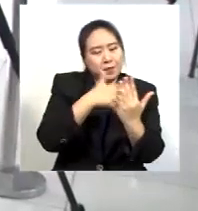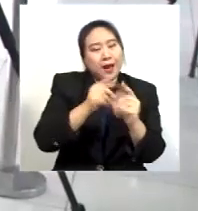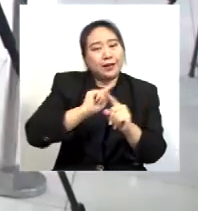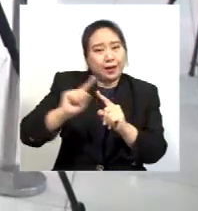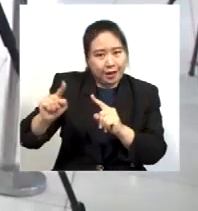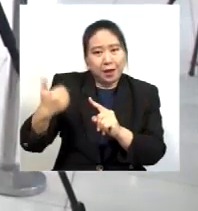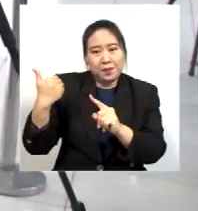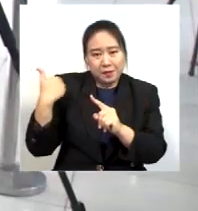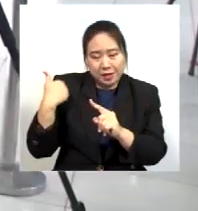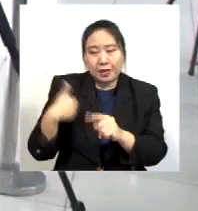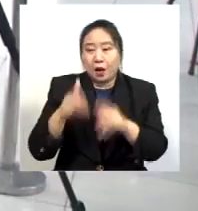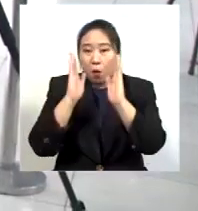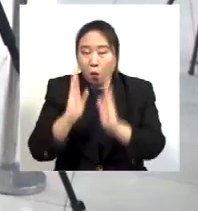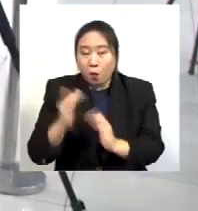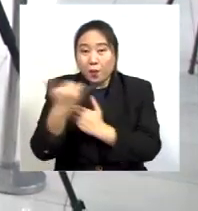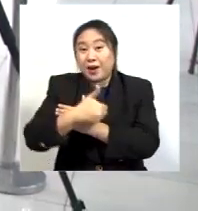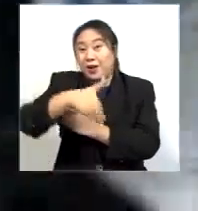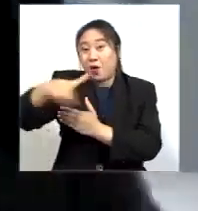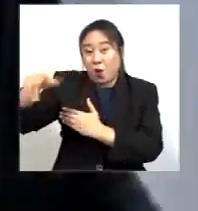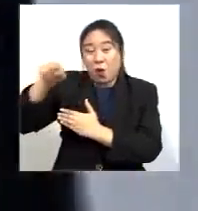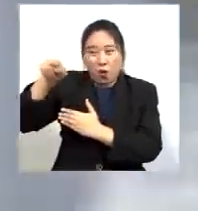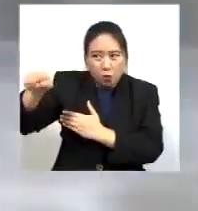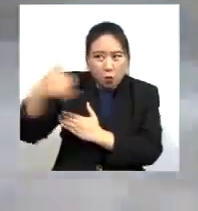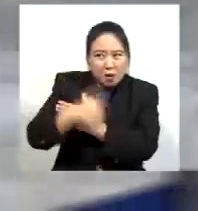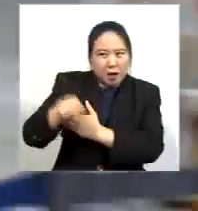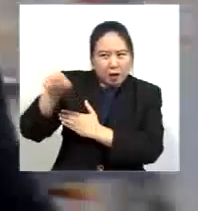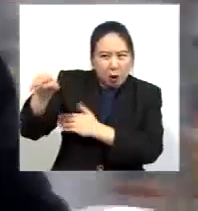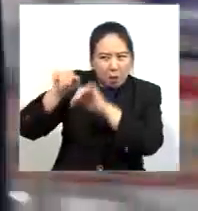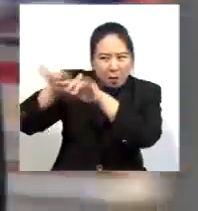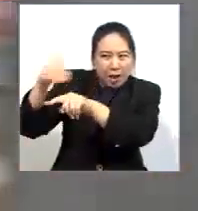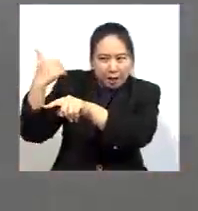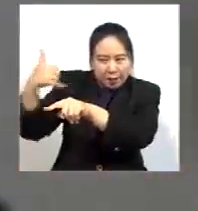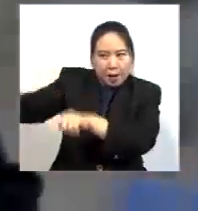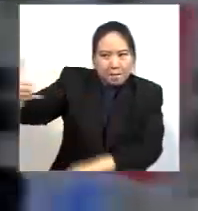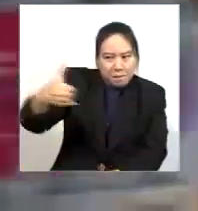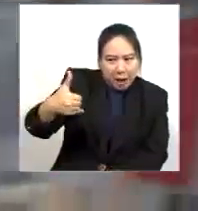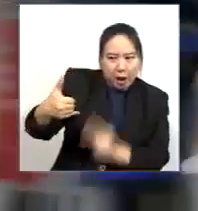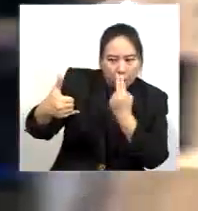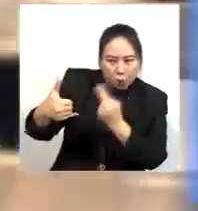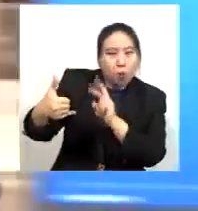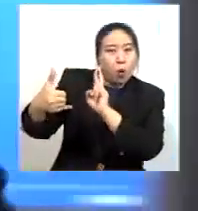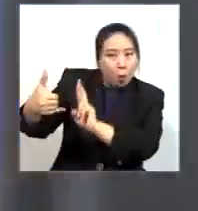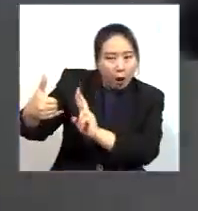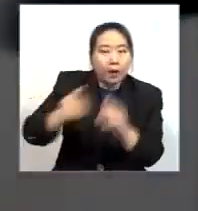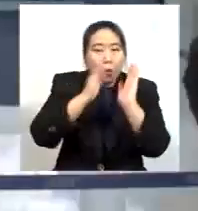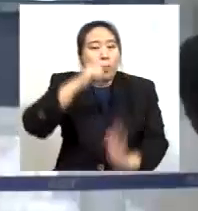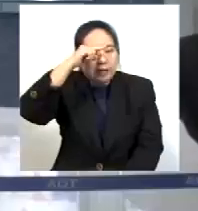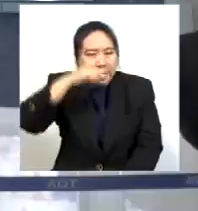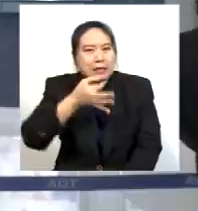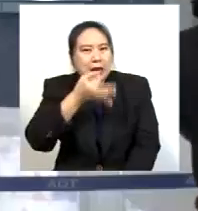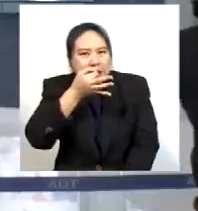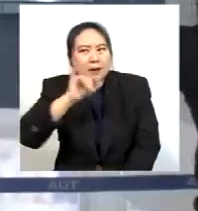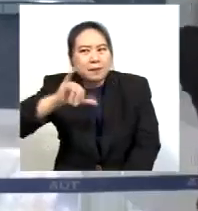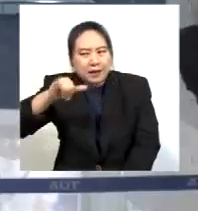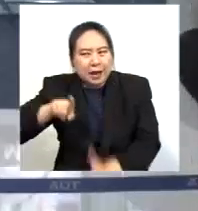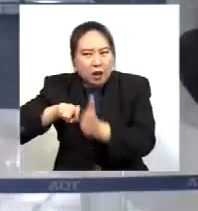รับทั้งการจัดการกับผู้ที่มาจากประเทศที่ต้องเฝ้าระวังและการเฝ้าระวังคนไทยที่ประกอบอาชีพเสี่ยงที่จะติดเชื้อ